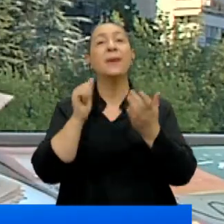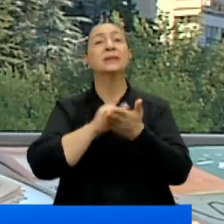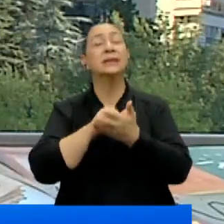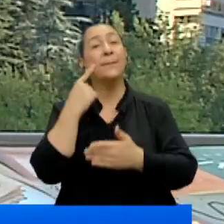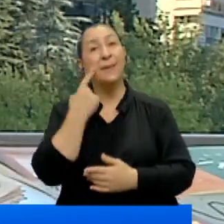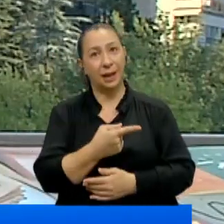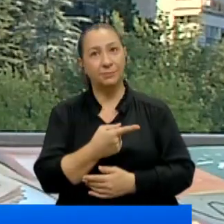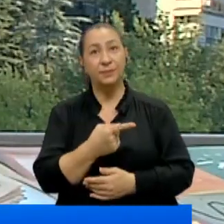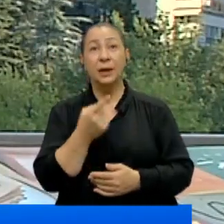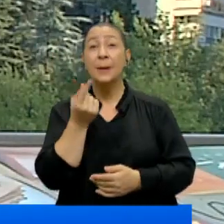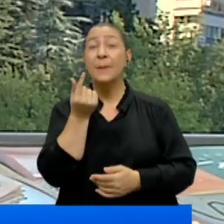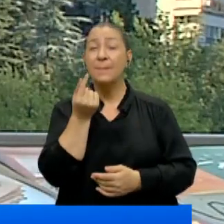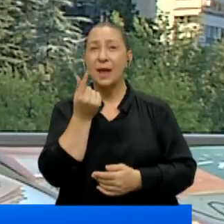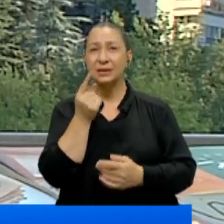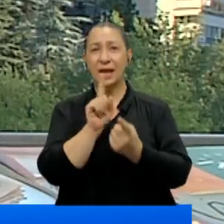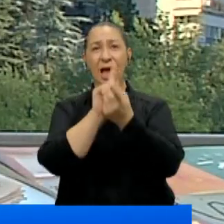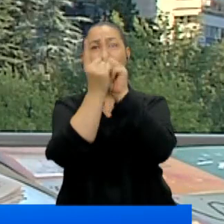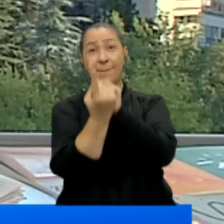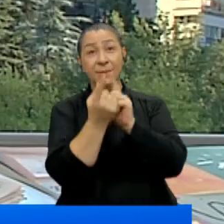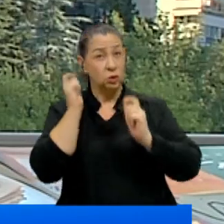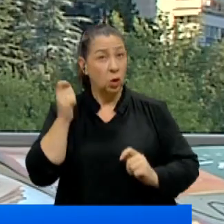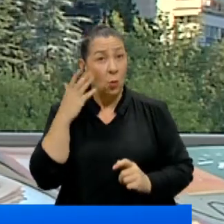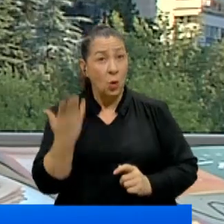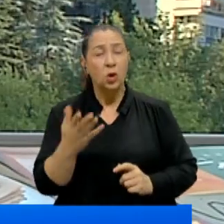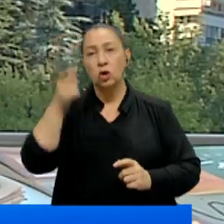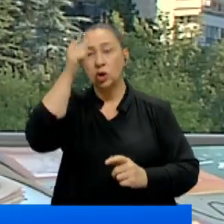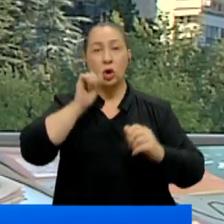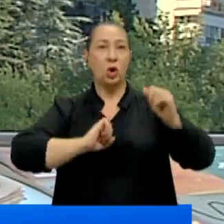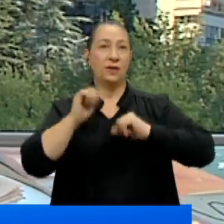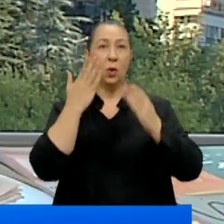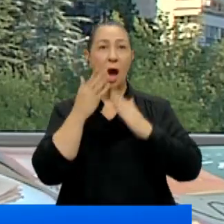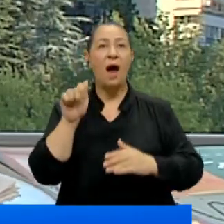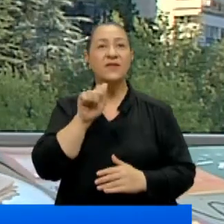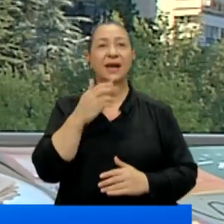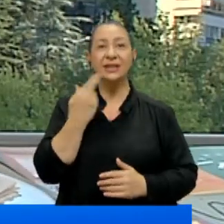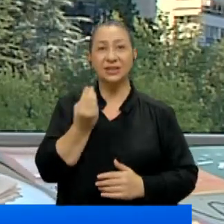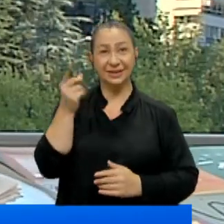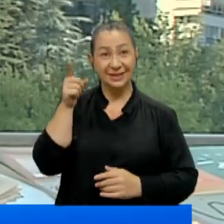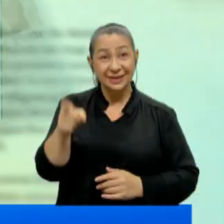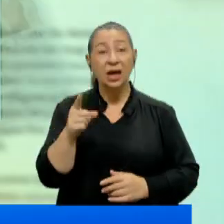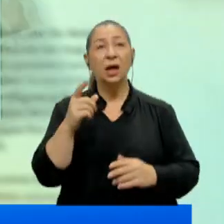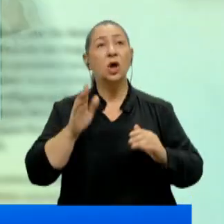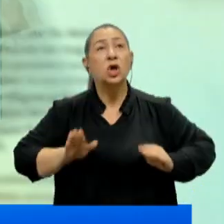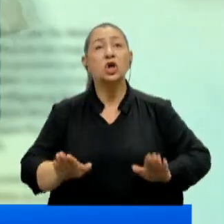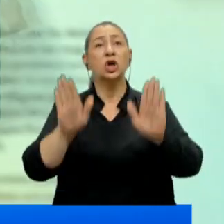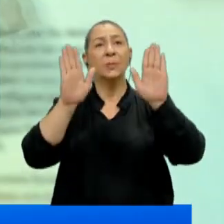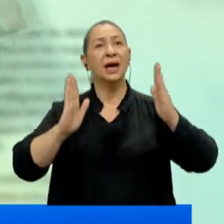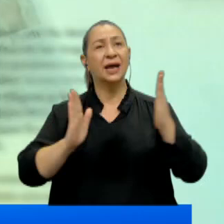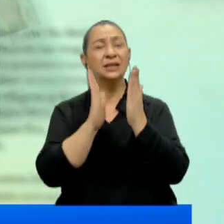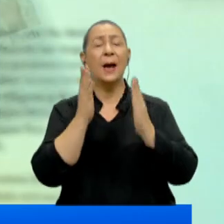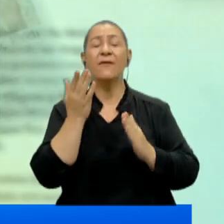bakalım. Biraz empati zor mu? Türkiye'de üniversite okuyan Afgan genç kız göçmen karşıtlığına